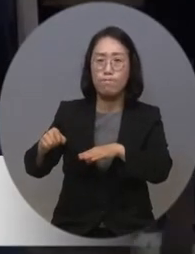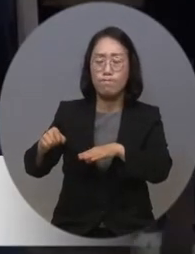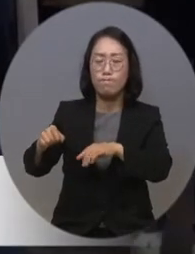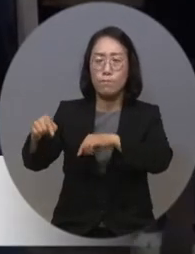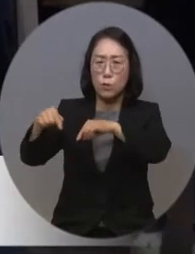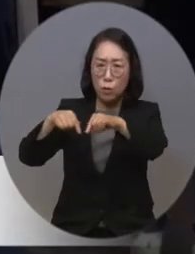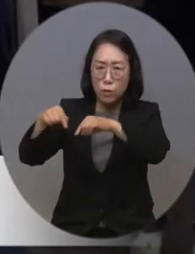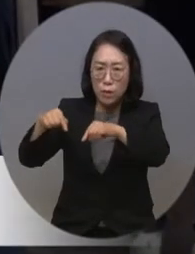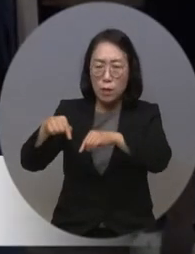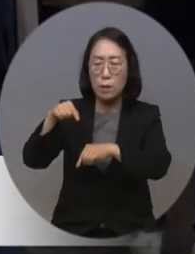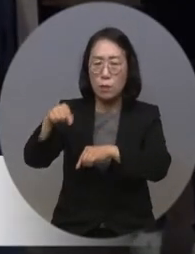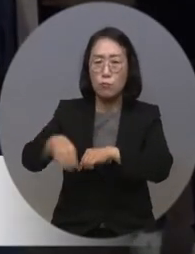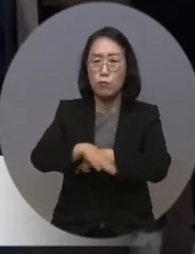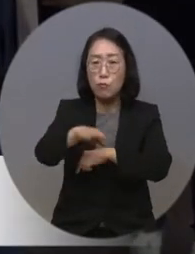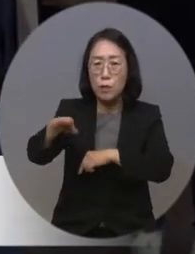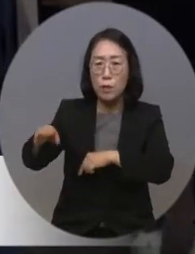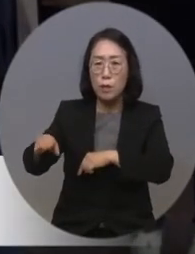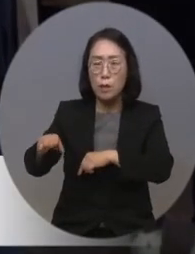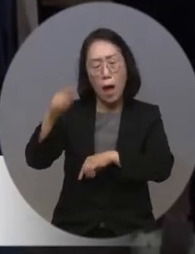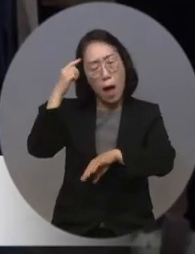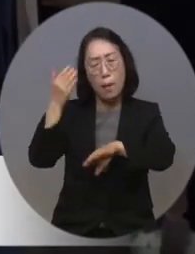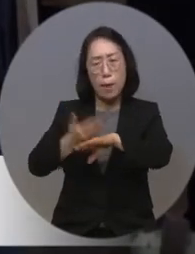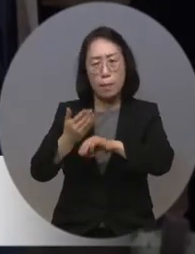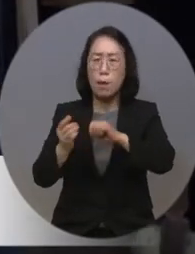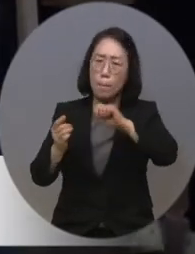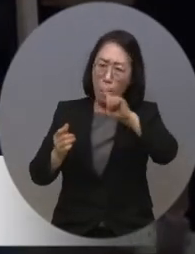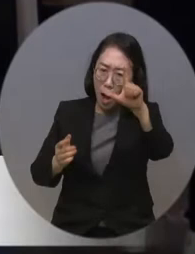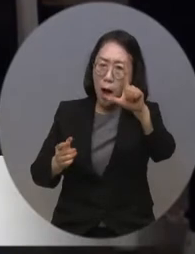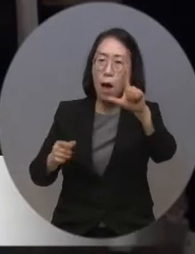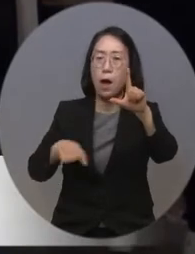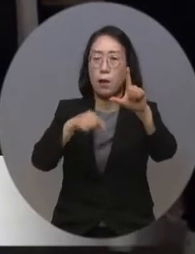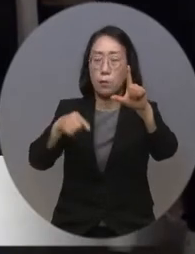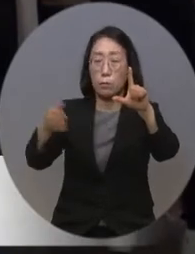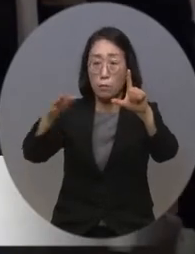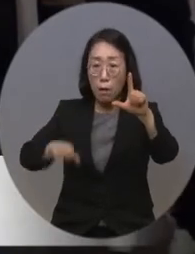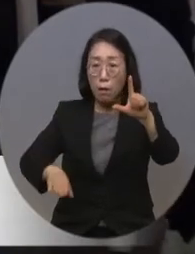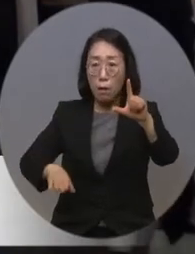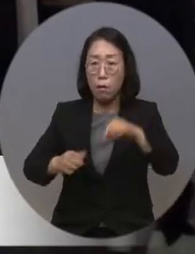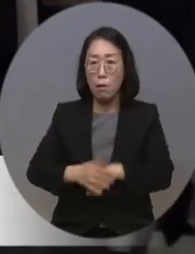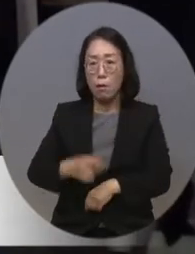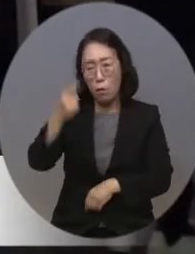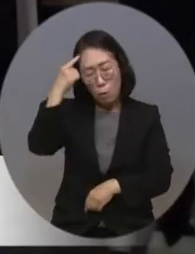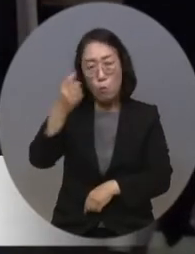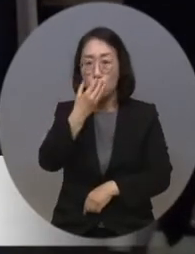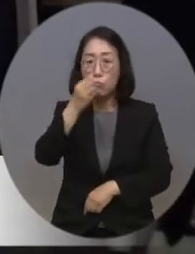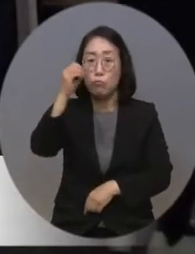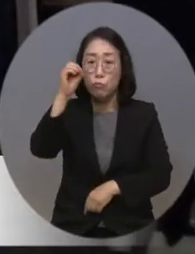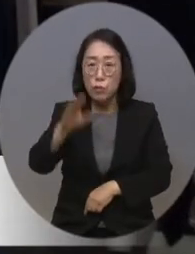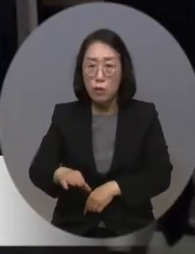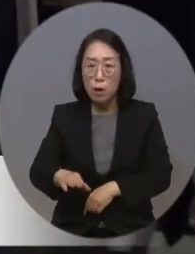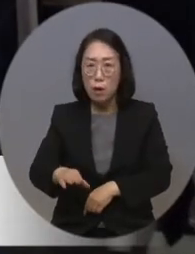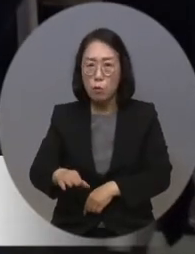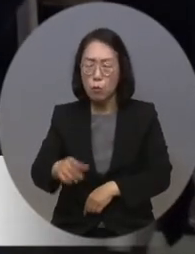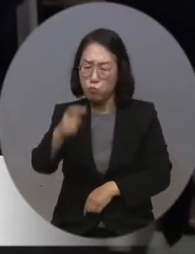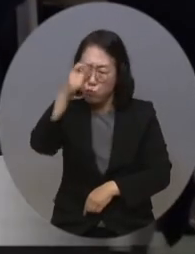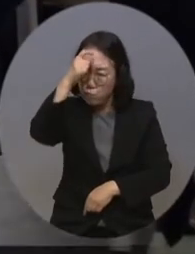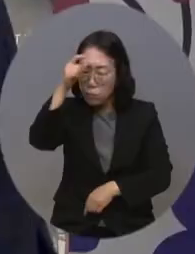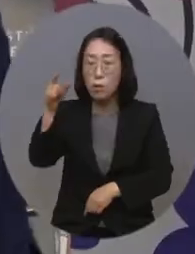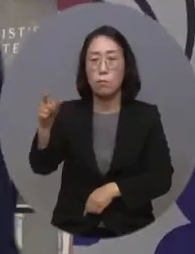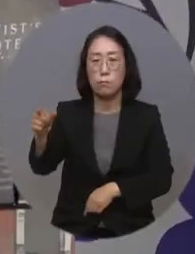이정도 시민들은 대부분 자 반대했는데 그러한 시몽 들은 이제 무시하고 지금 강연이 배워 지고